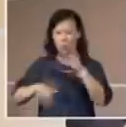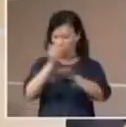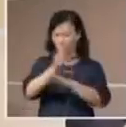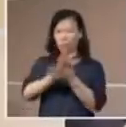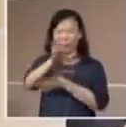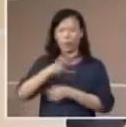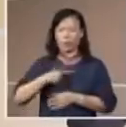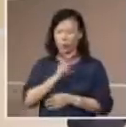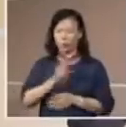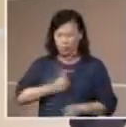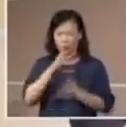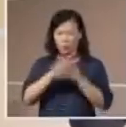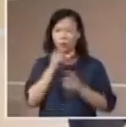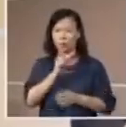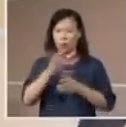实讲，我都爱设立